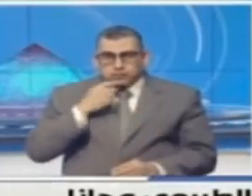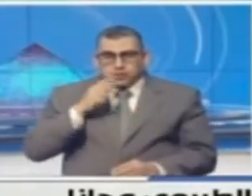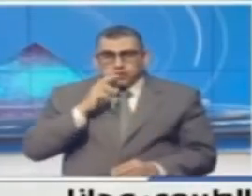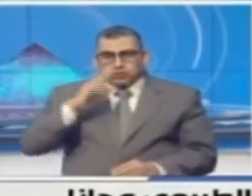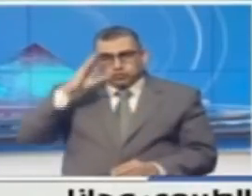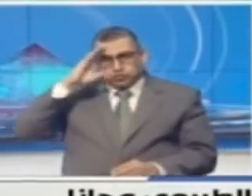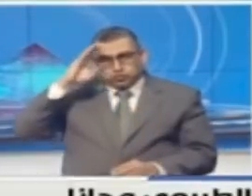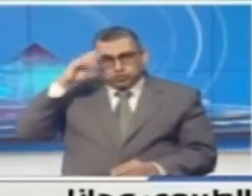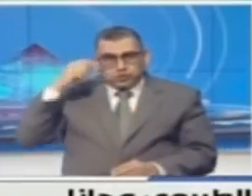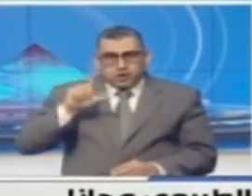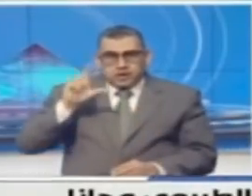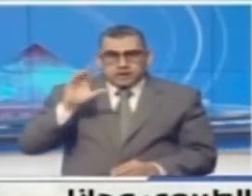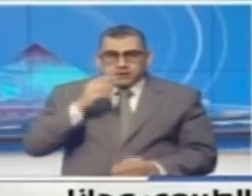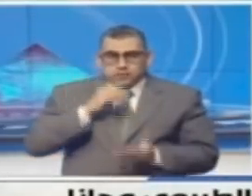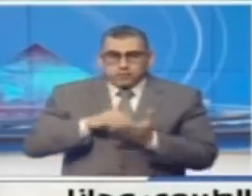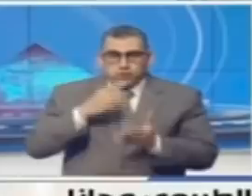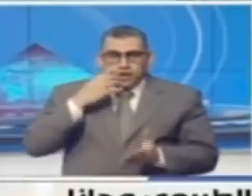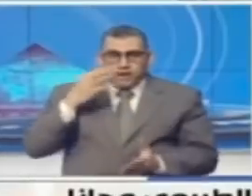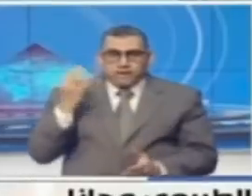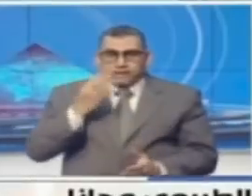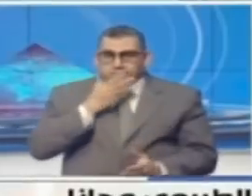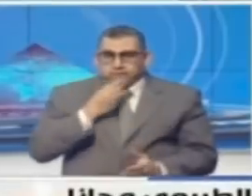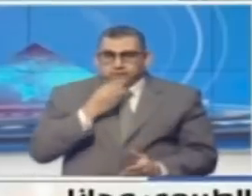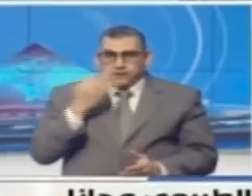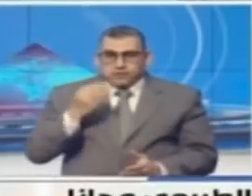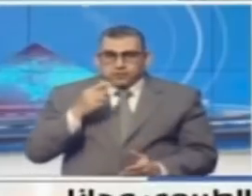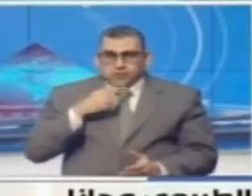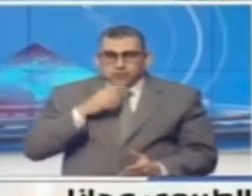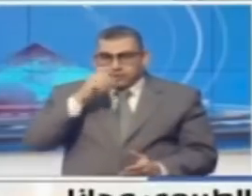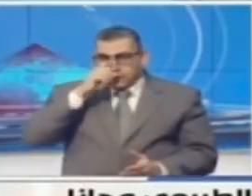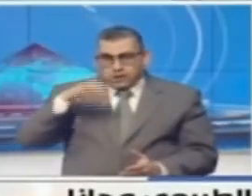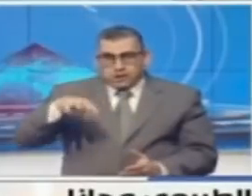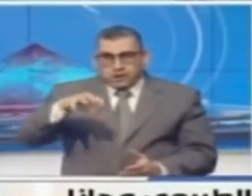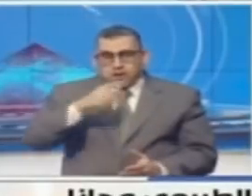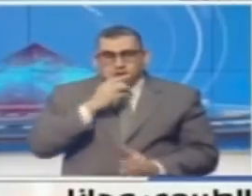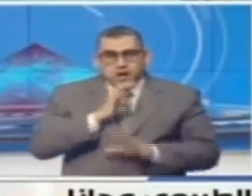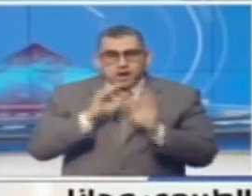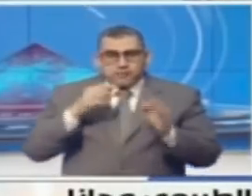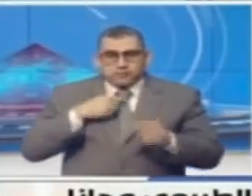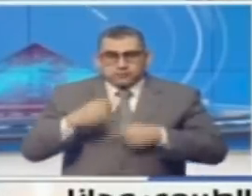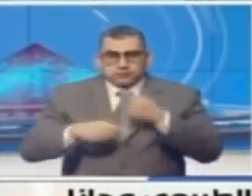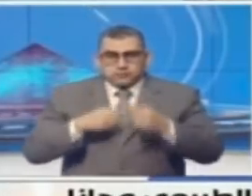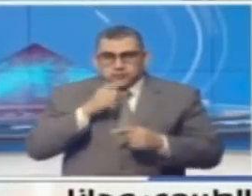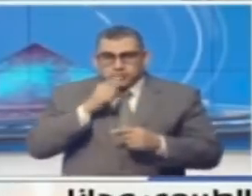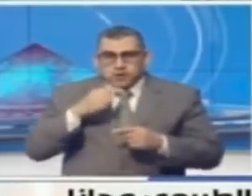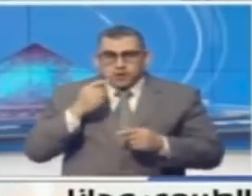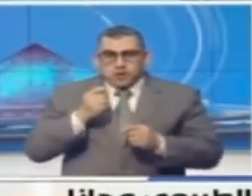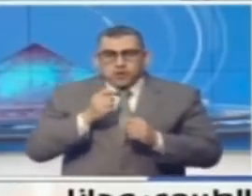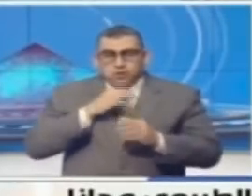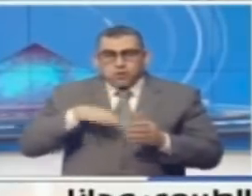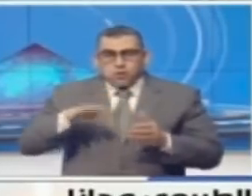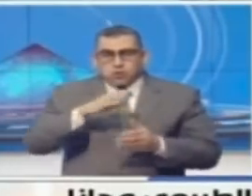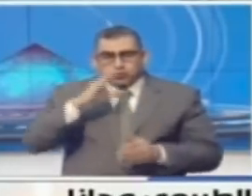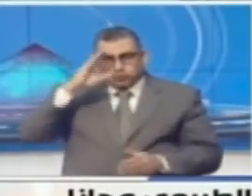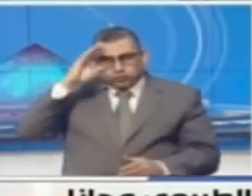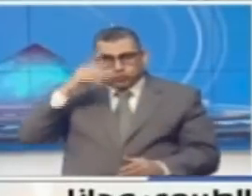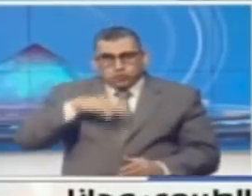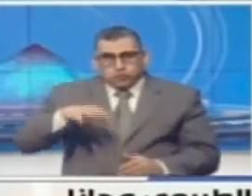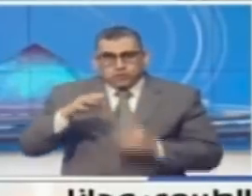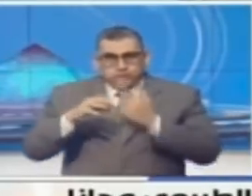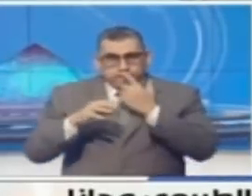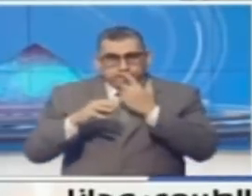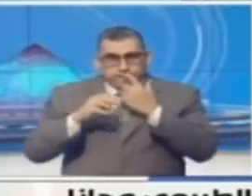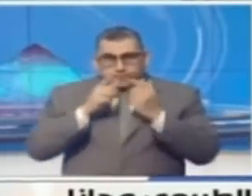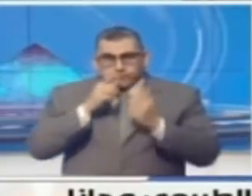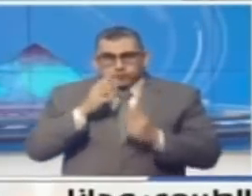على المبادرة الجميلة دي. احب اشكرك للناس دي كلها برضو، شكرتك يا رئيس برضو، الناس دي كلها اللي